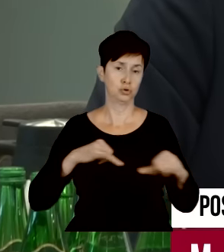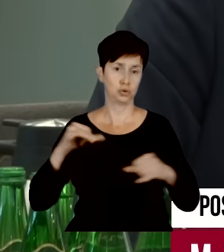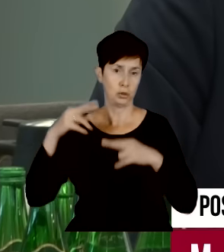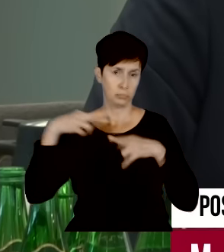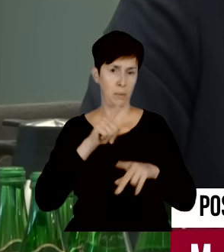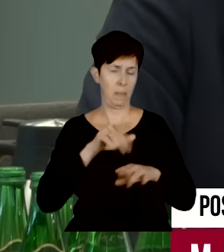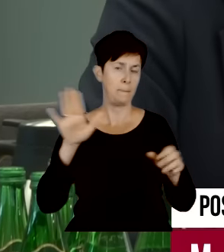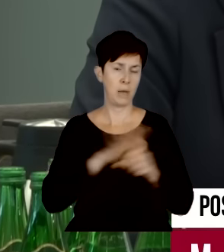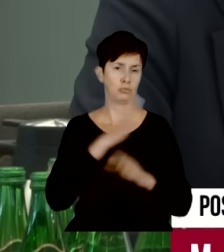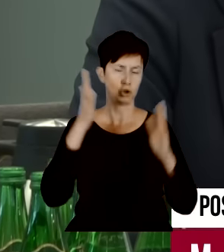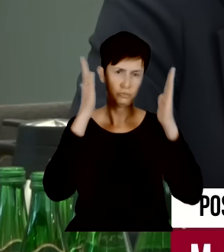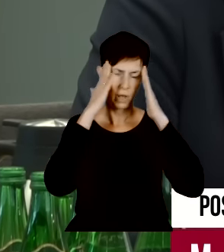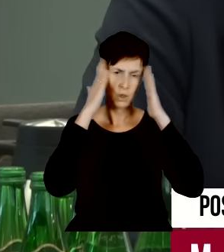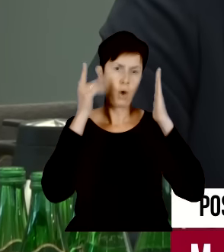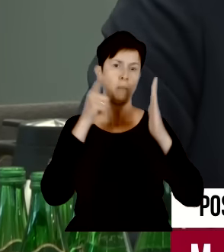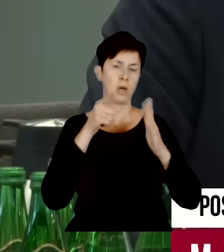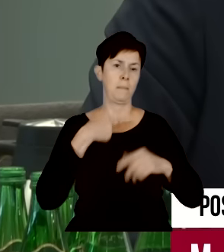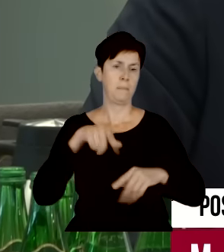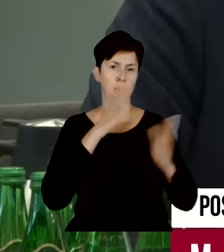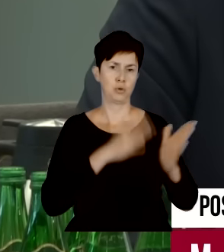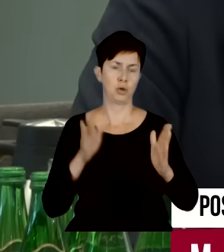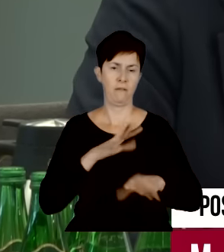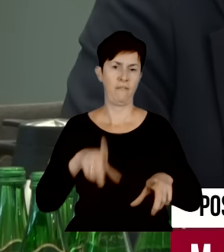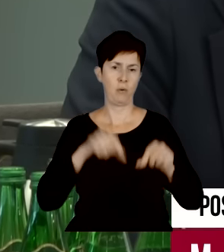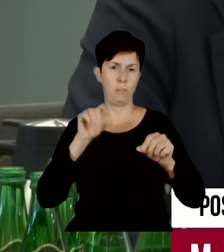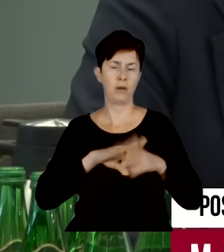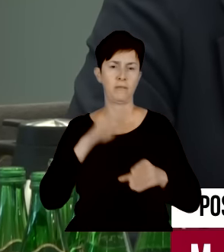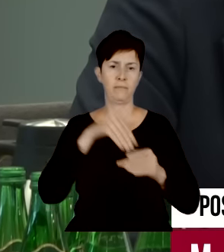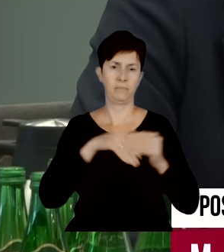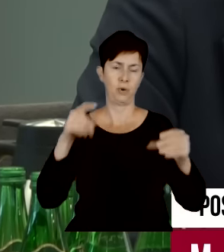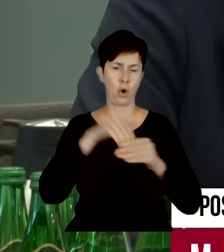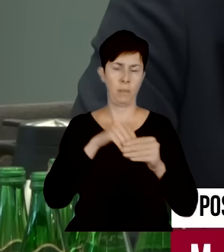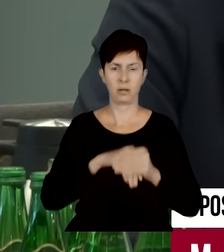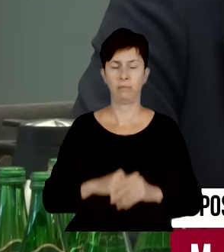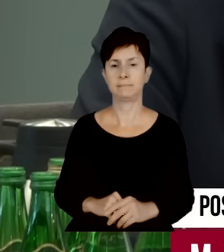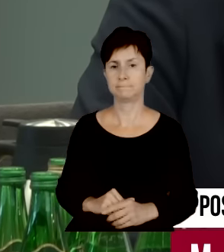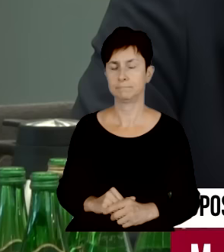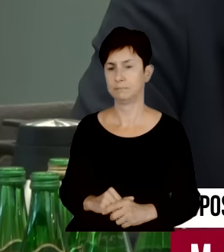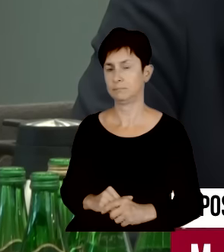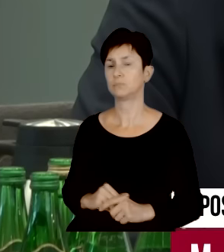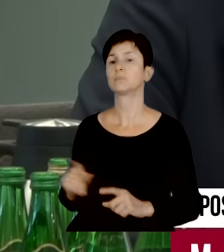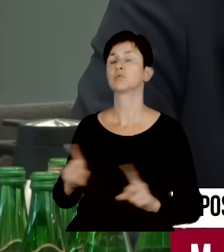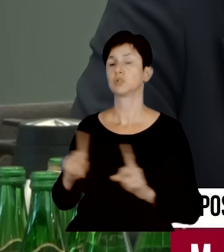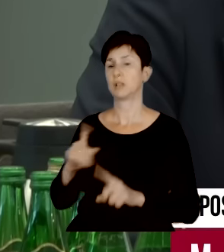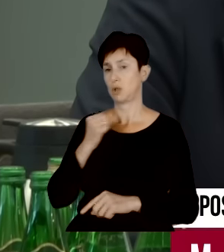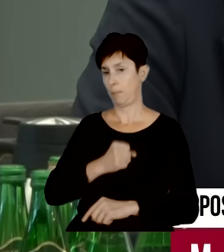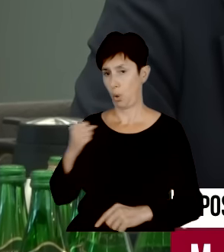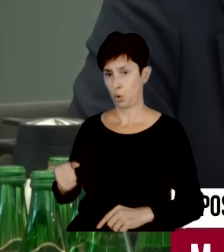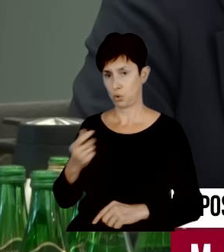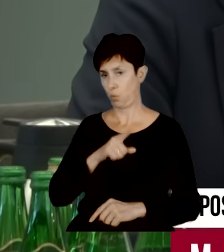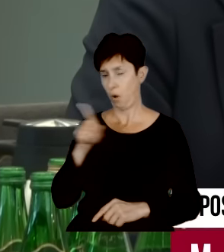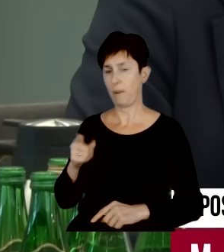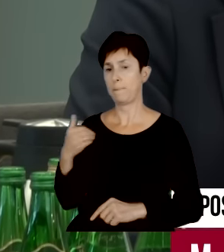tego że Przygotowujemy wybory w trybie korespondencyjnym dobrze To rozumiem że posłowie którzy przygotowali te